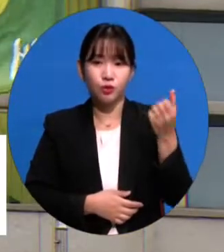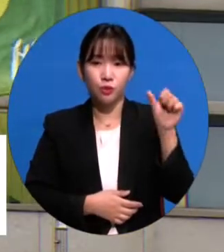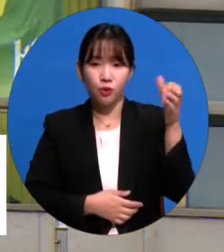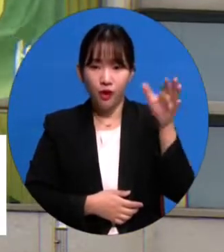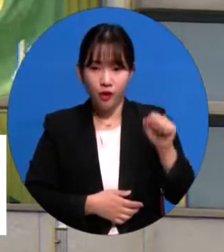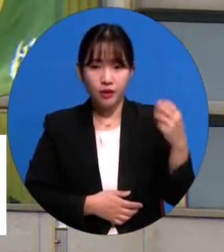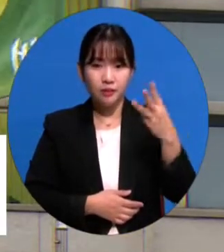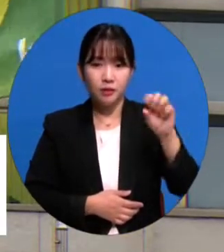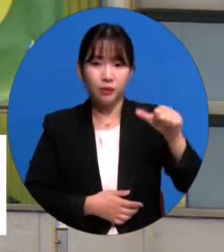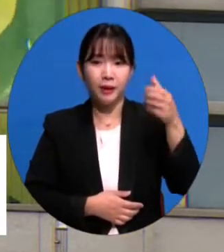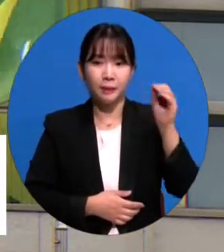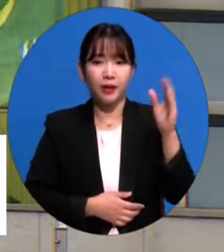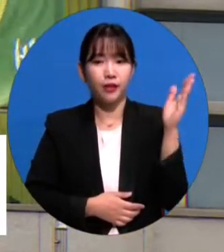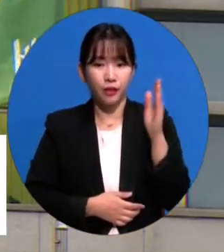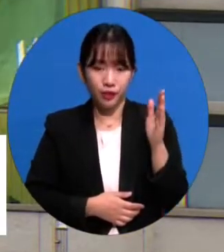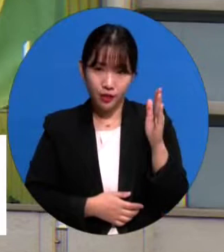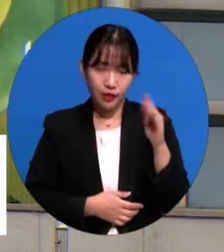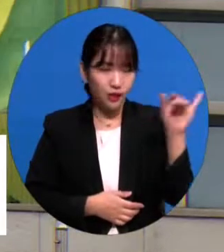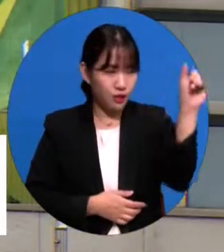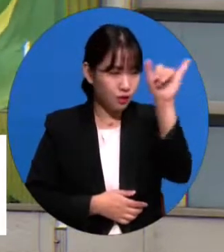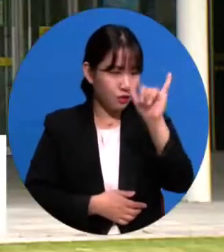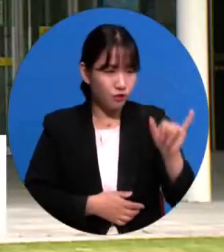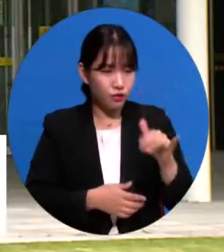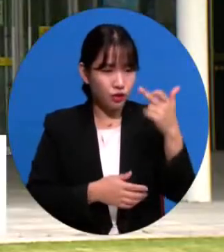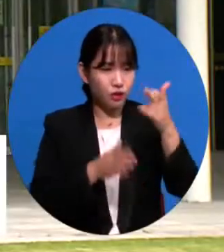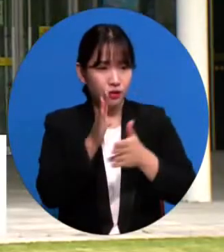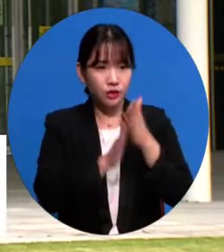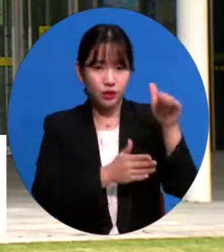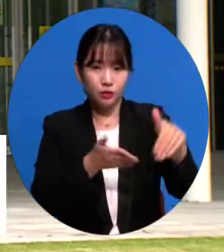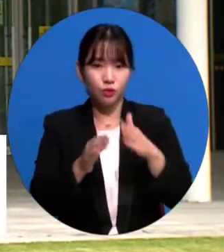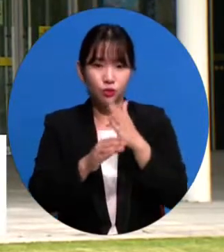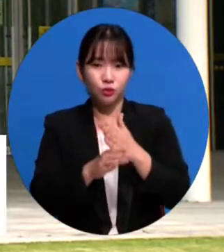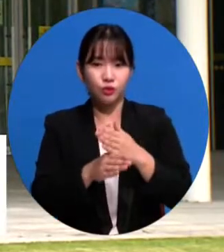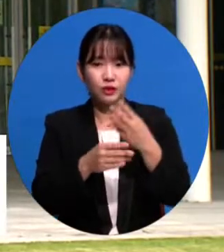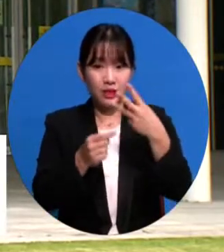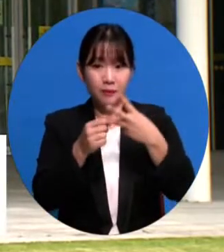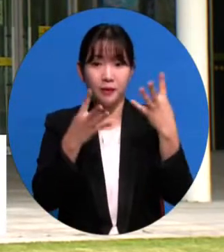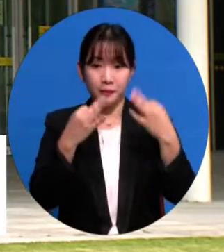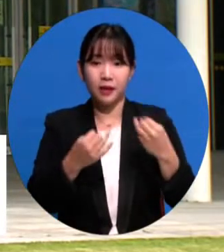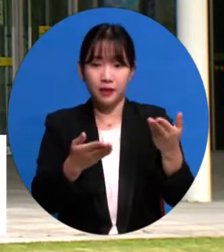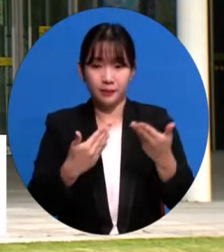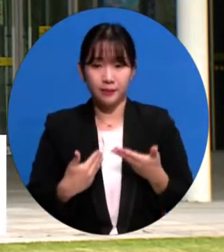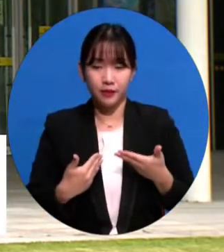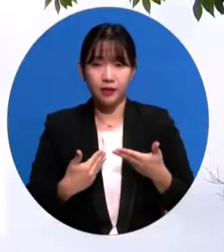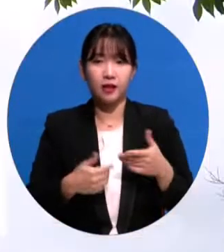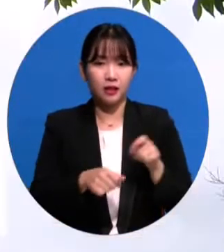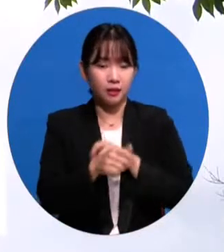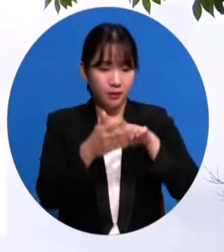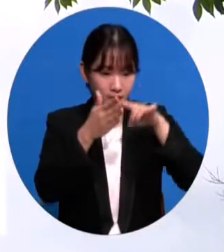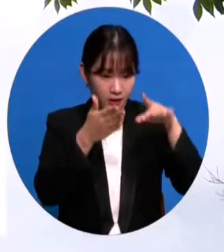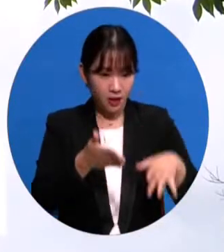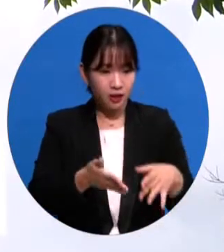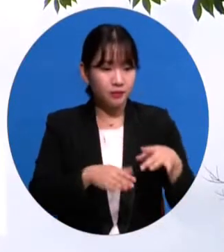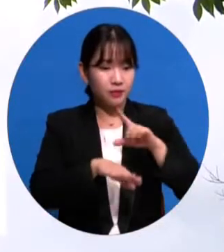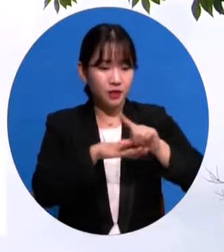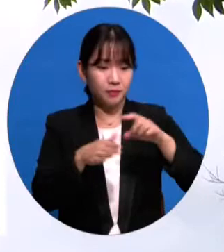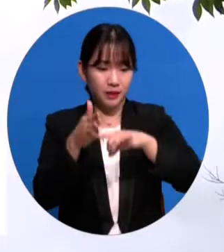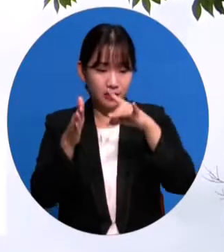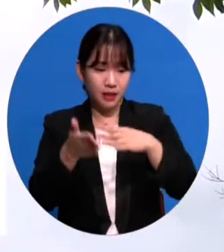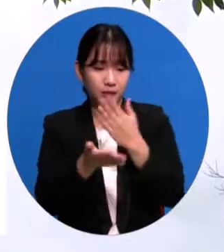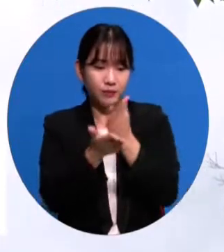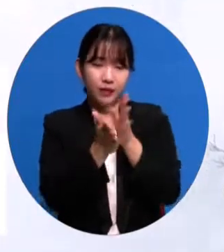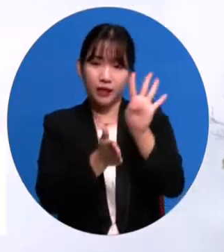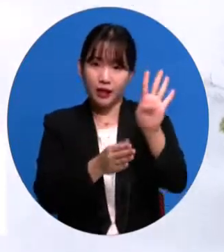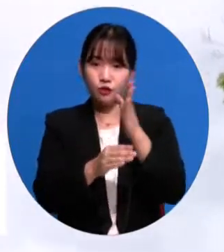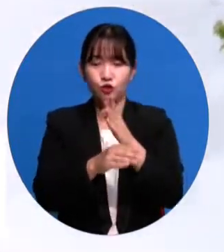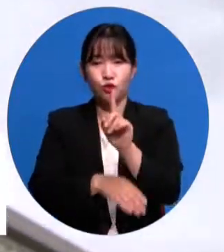1995억 3,500만 원으로 전국 17개 시도 가운데 규모가 세 번째로 컸습니다. 특별교부세는 지방교부세 네 가지